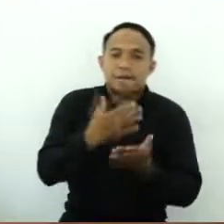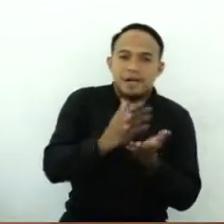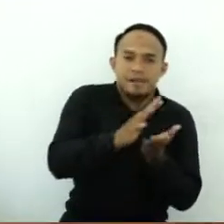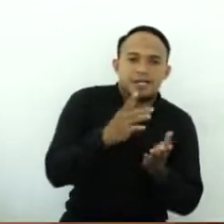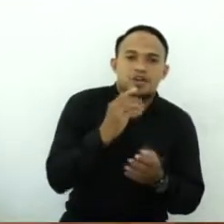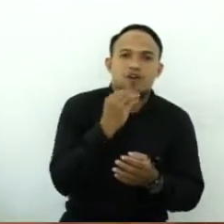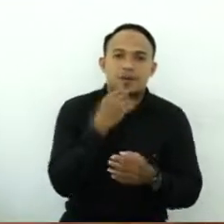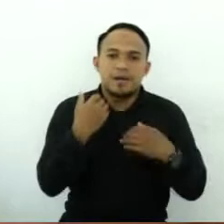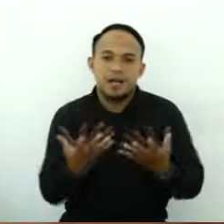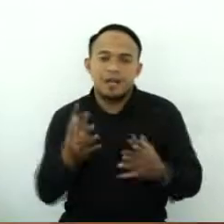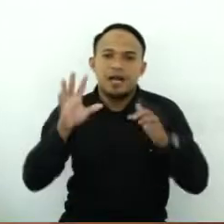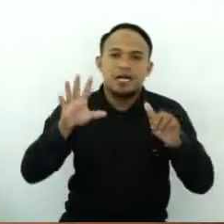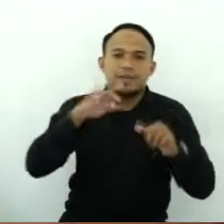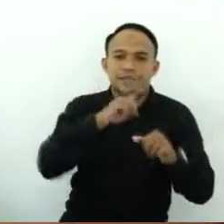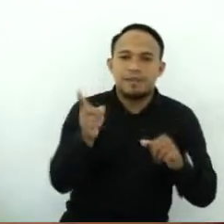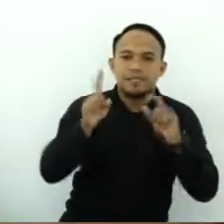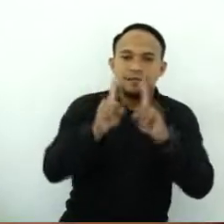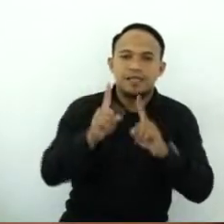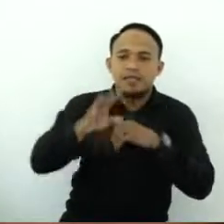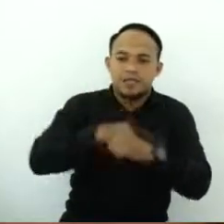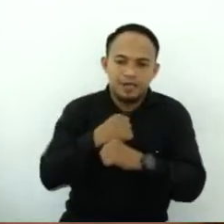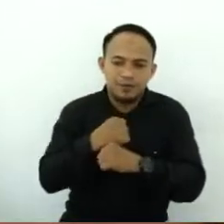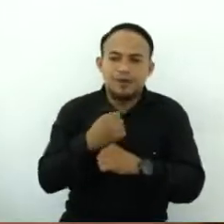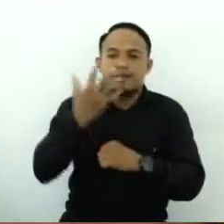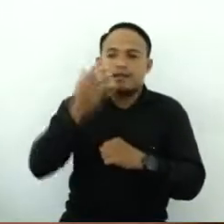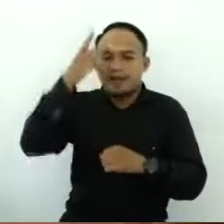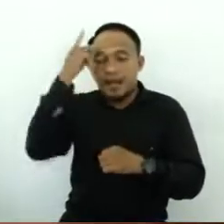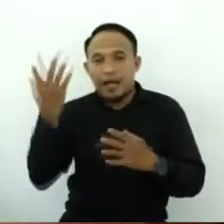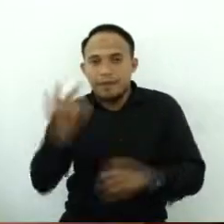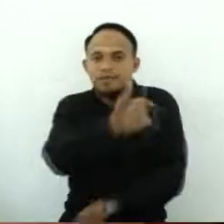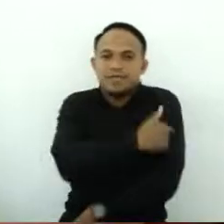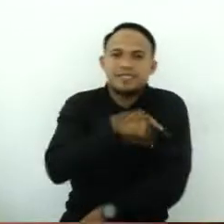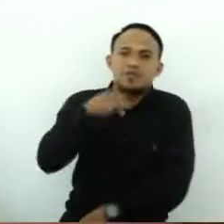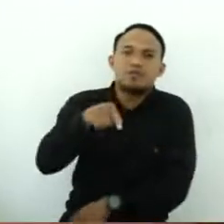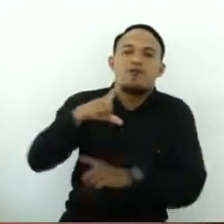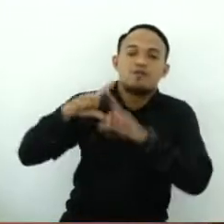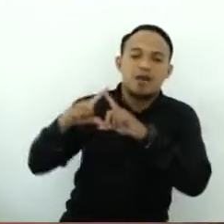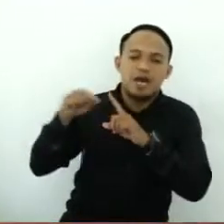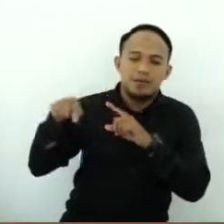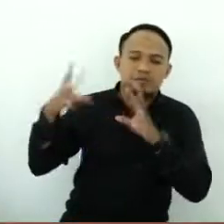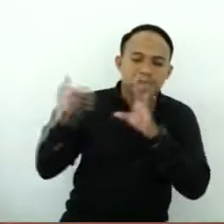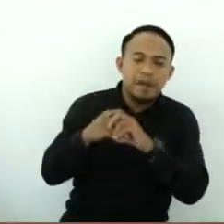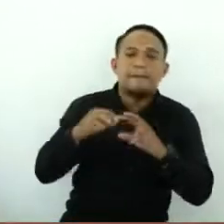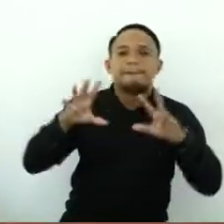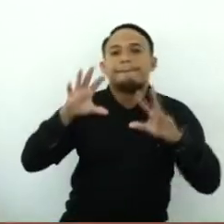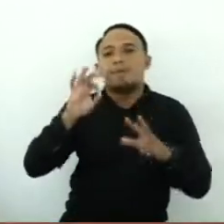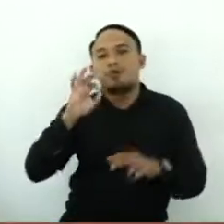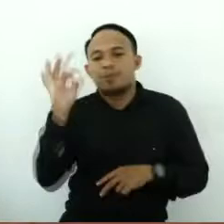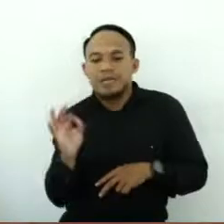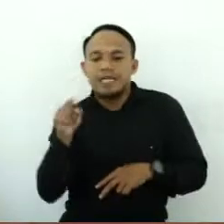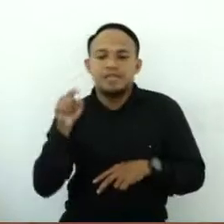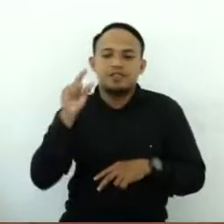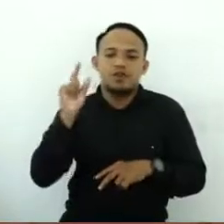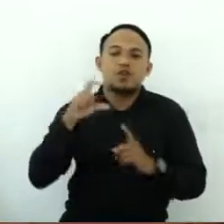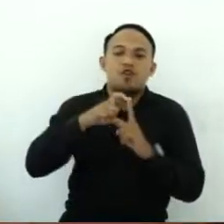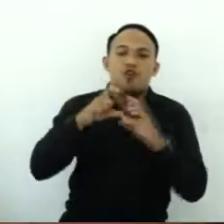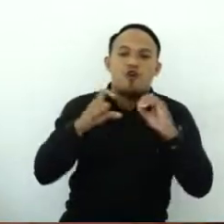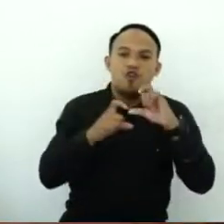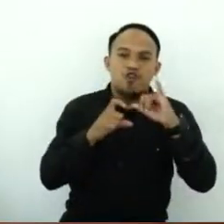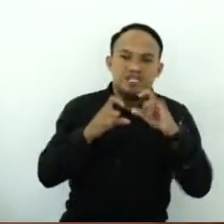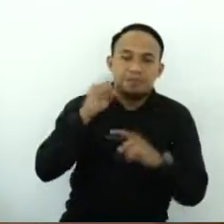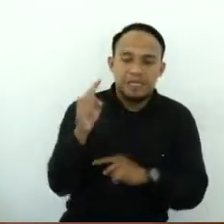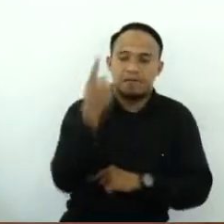melaksanakan vaksinasi bagi usia enam hingga sebelas tahun dikarenakan vaksinasi di Boalemo telah